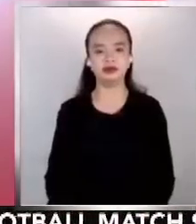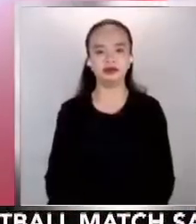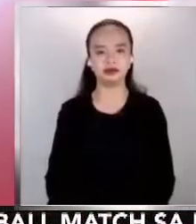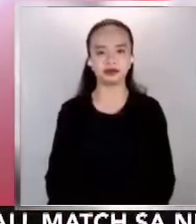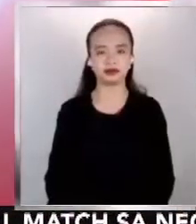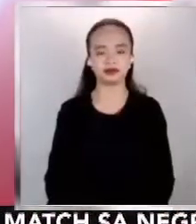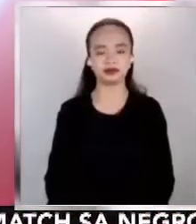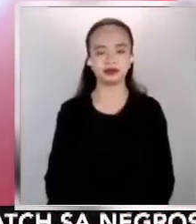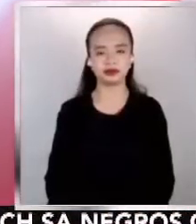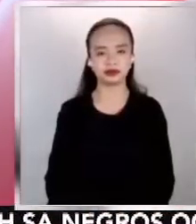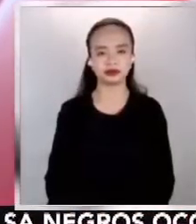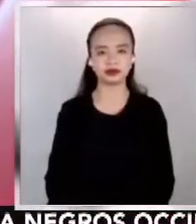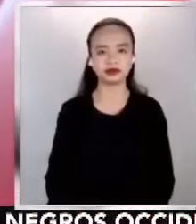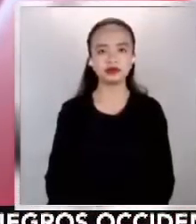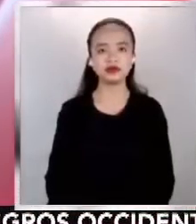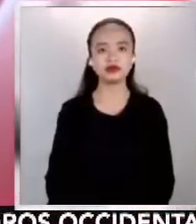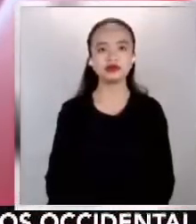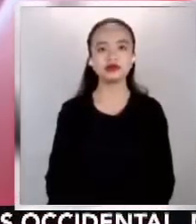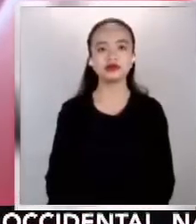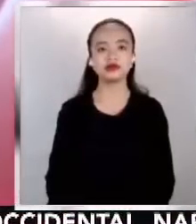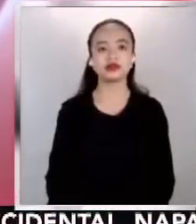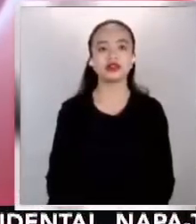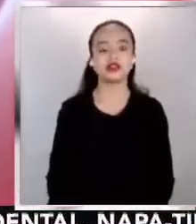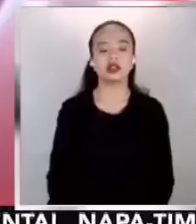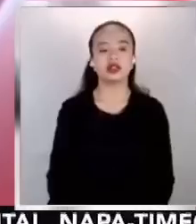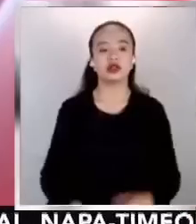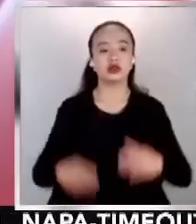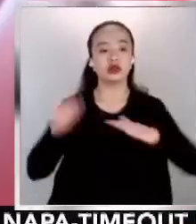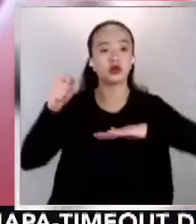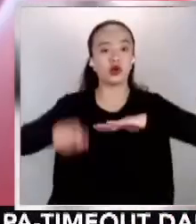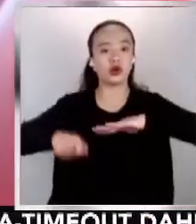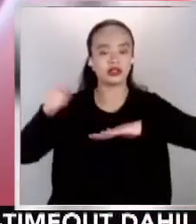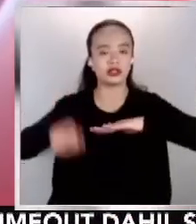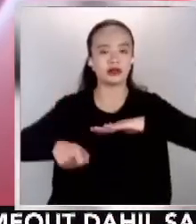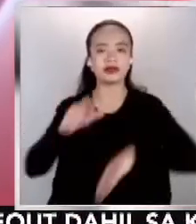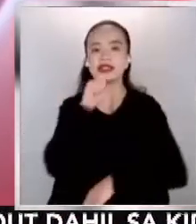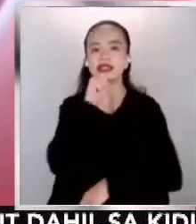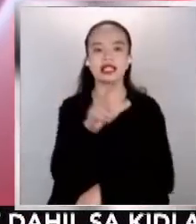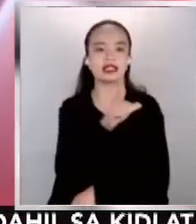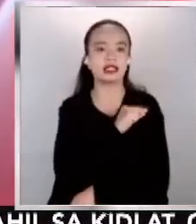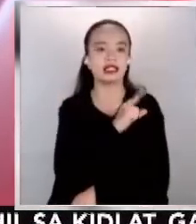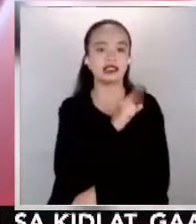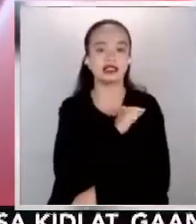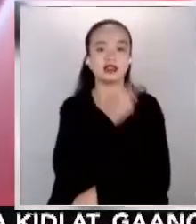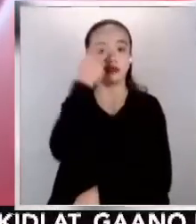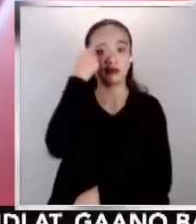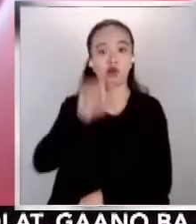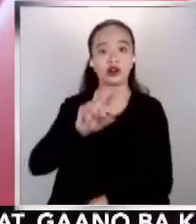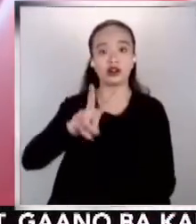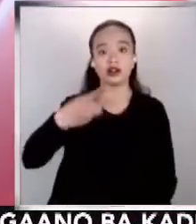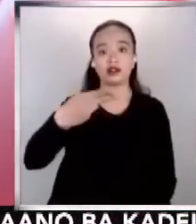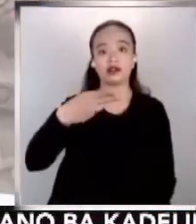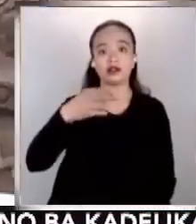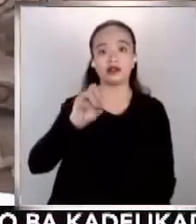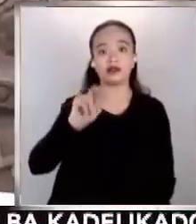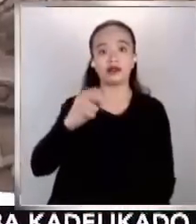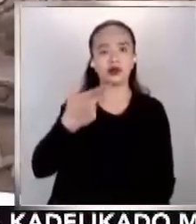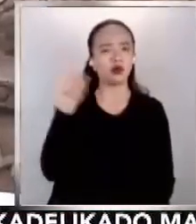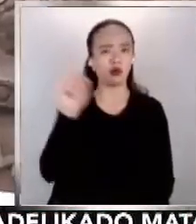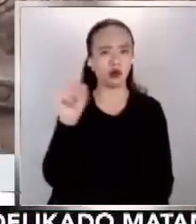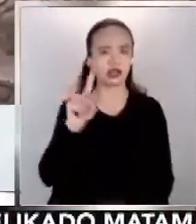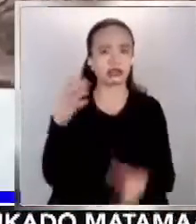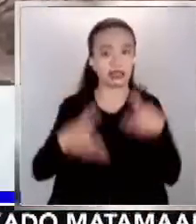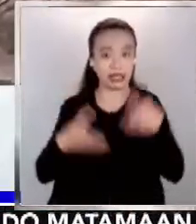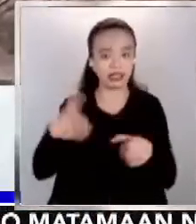Ipinasok ng korte ang not guilty plea para sa aktor at host na si Vong Navarro sa kinakaharap niyang kasong rape. Kasunod po yan ng